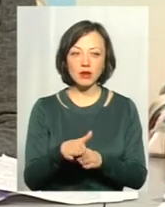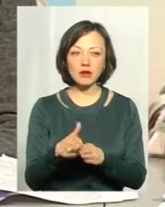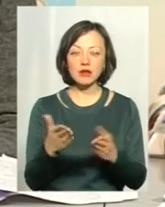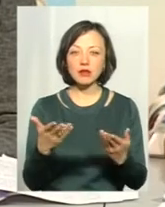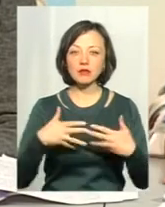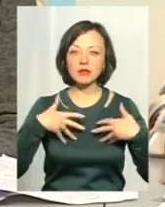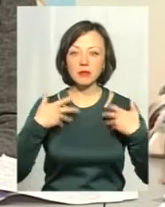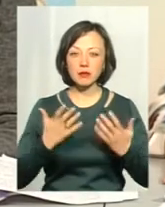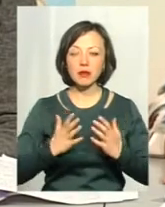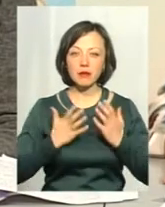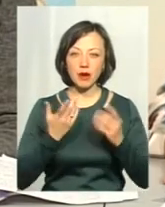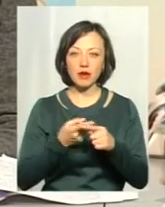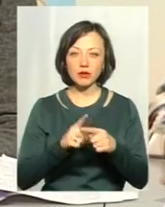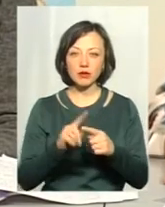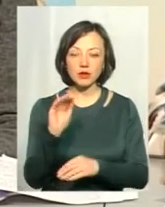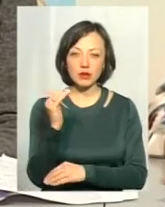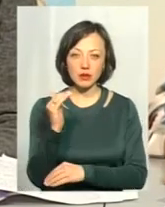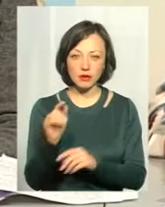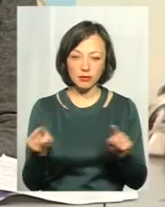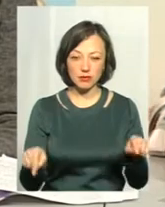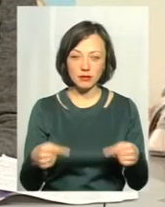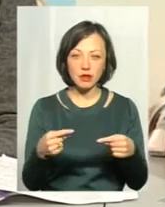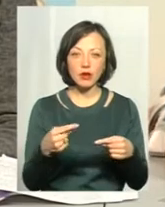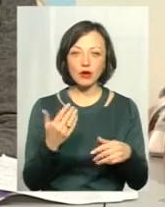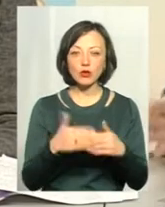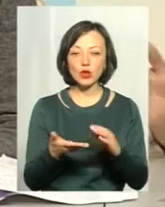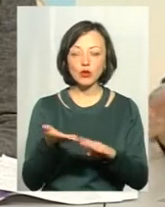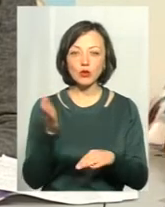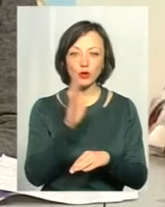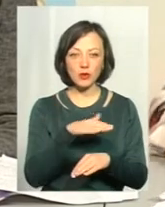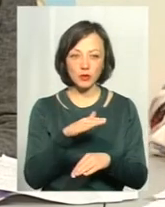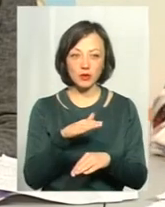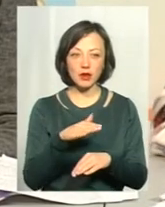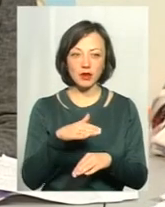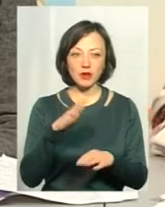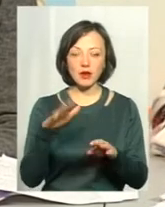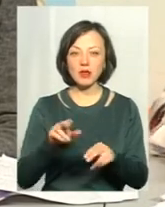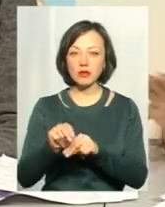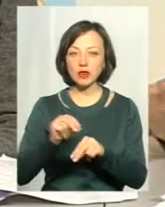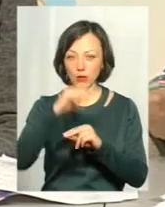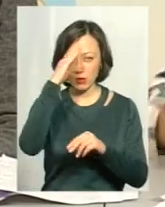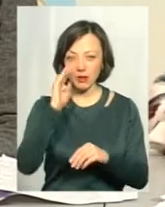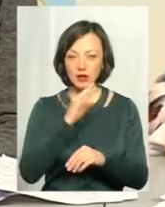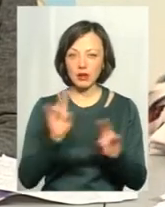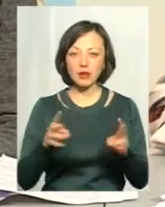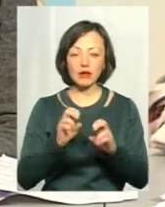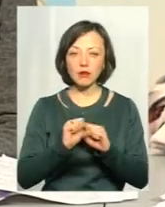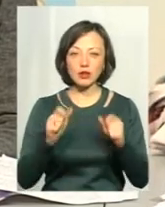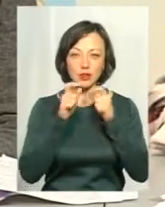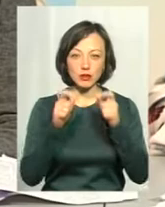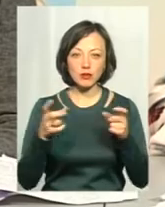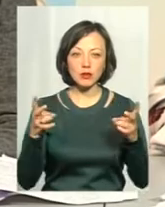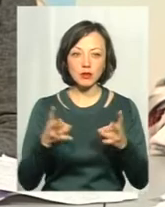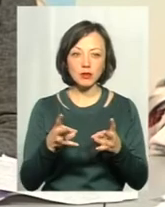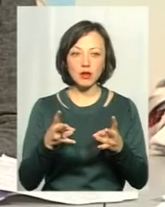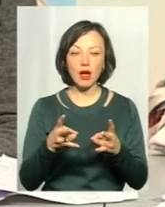воно піднімає оцю дитину, що вони вже й додому, вони вже діти своїх батьків навчають, що потрібно, не можна кричати, потрібно